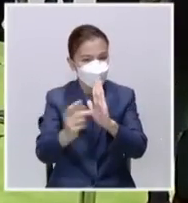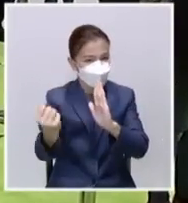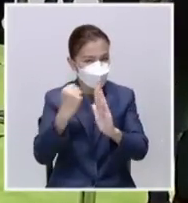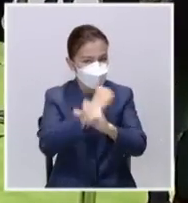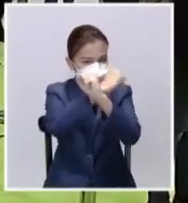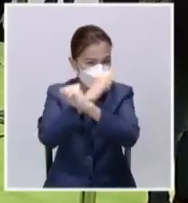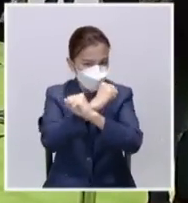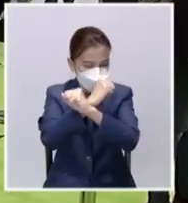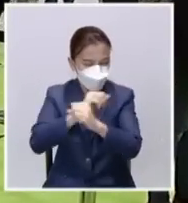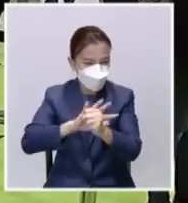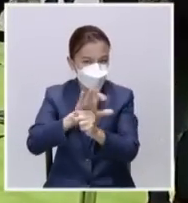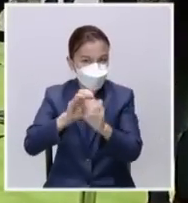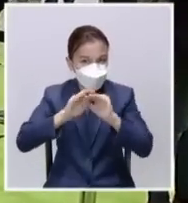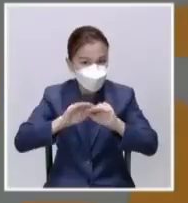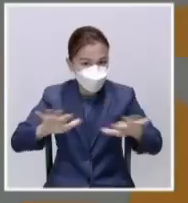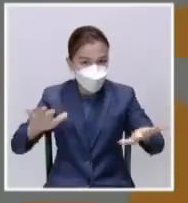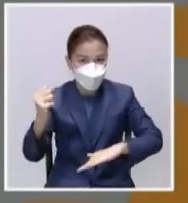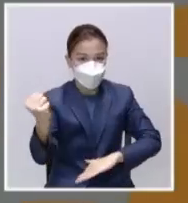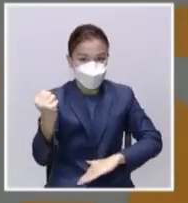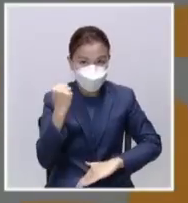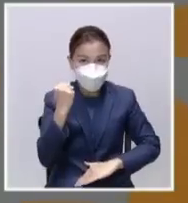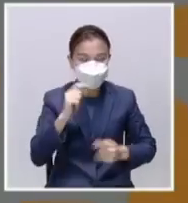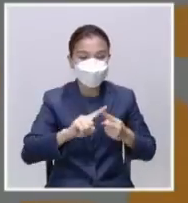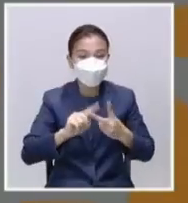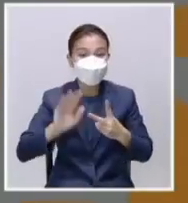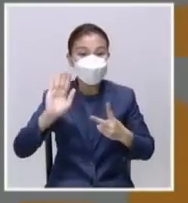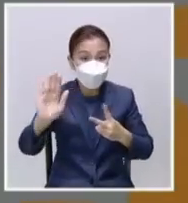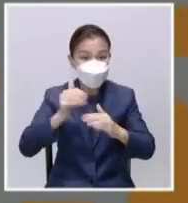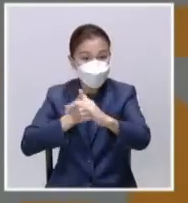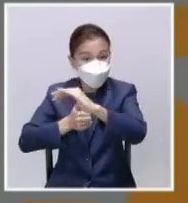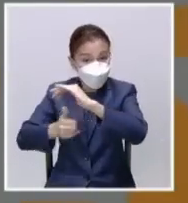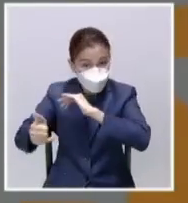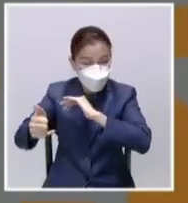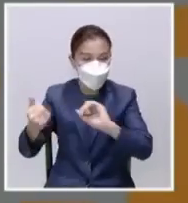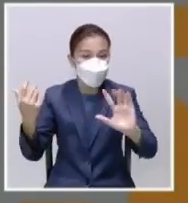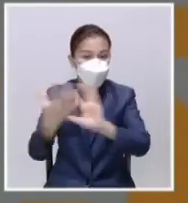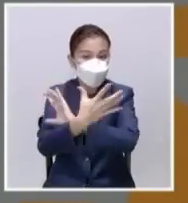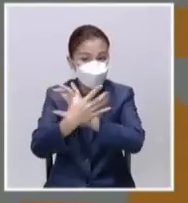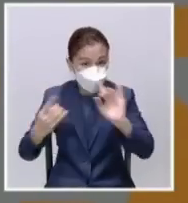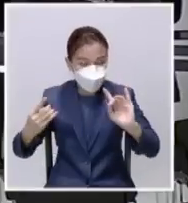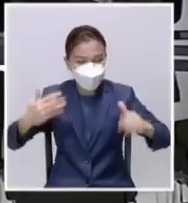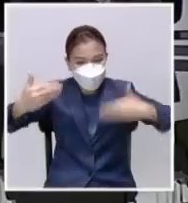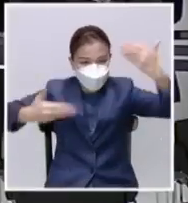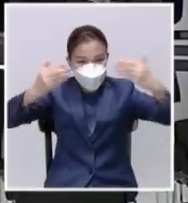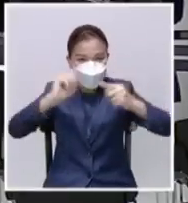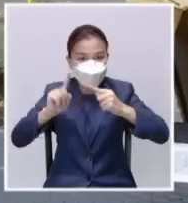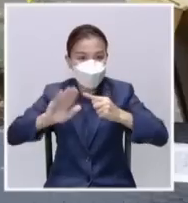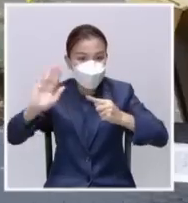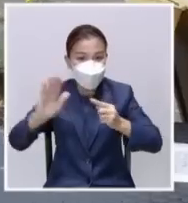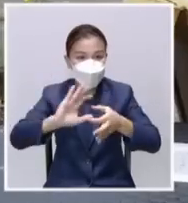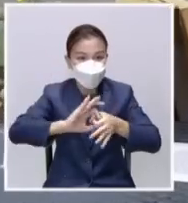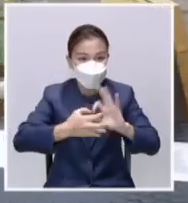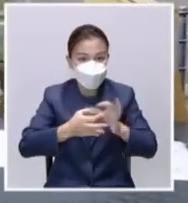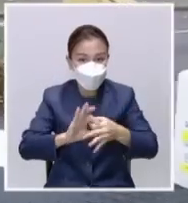การระบาดได้อีกนะคะไม่ว่าจะเป็นการคุมเข้มหรือว่าห้ามจัดงานเทศกาลวัฒนธรรมการแข่งขันกีฬาการห้ามเยี่